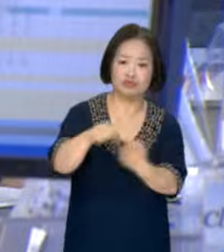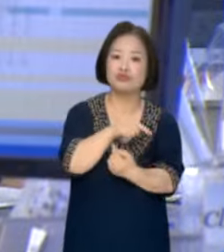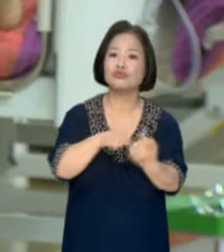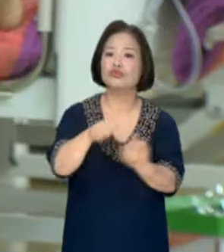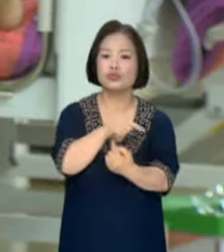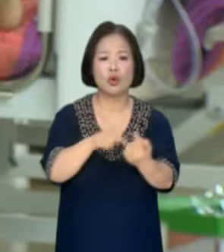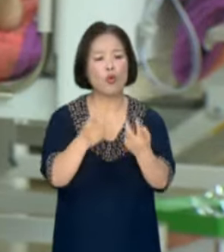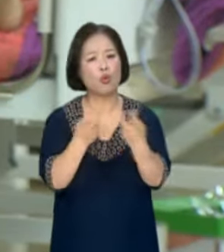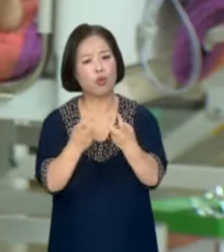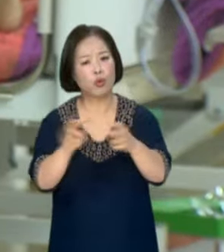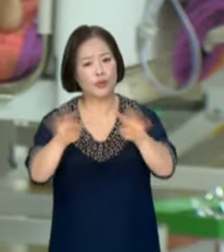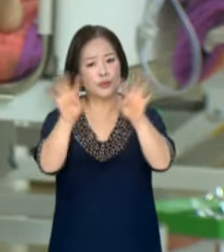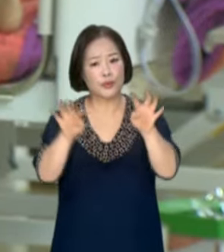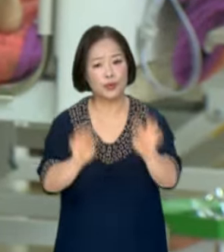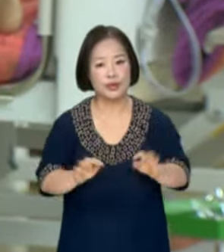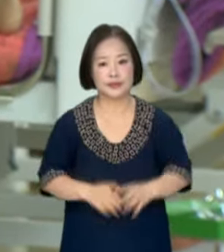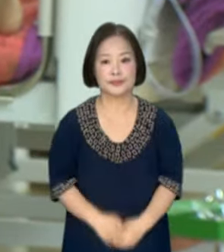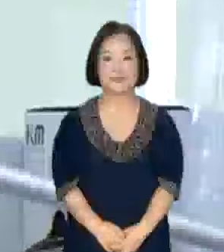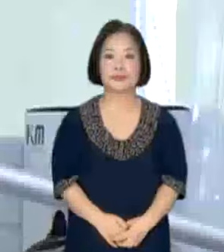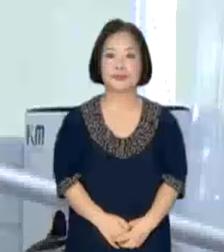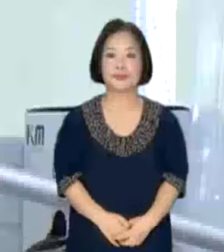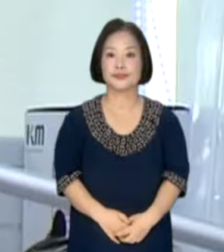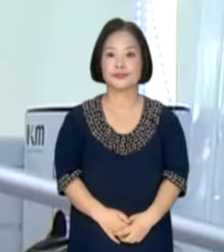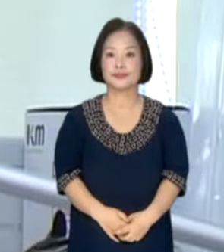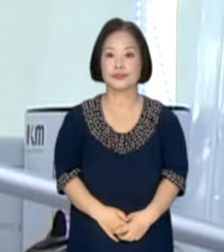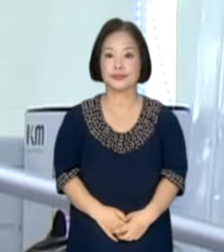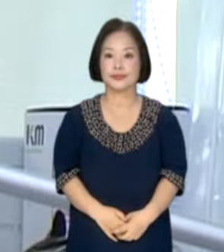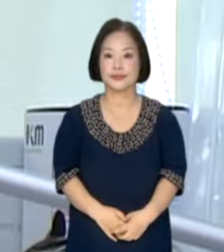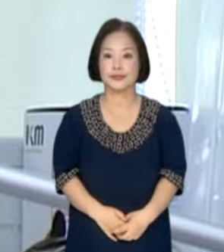나옵니다 연합뉴스 홍입니다